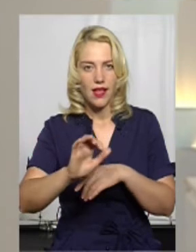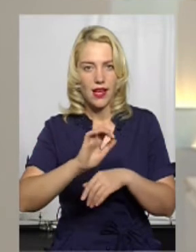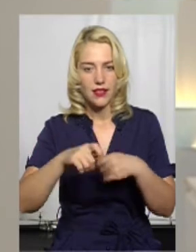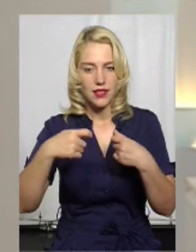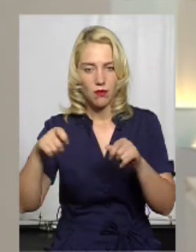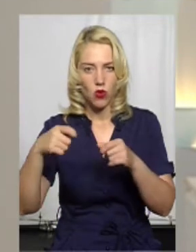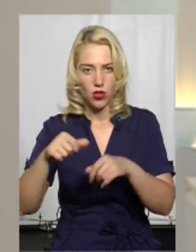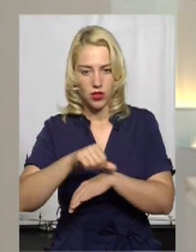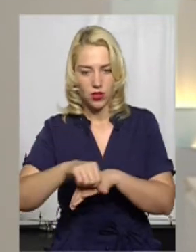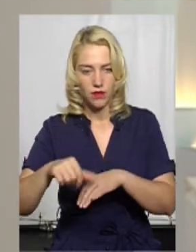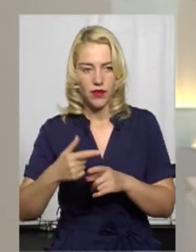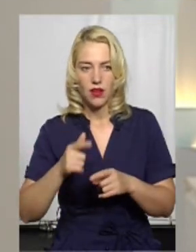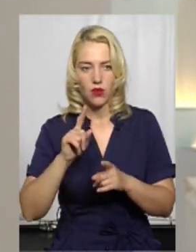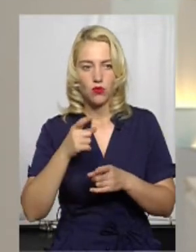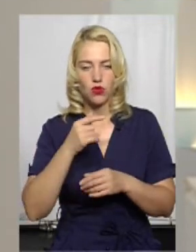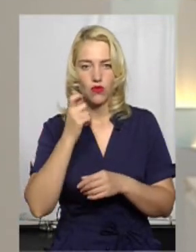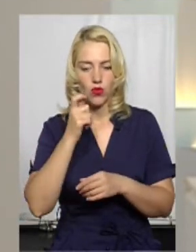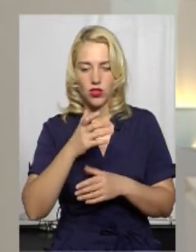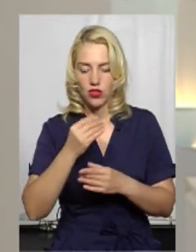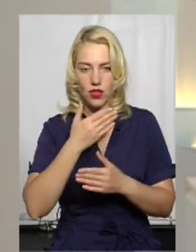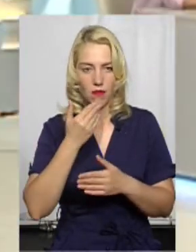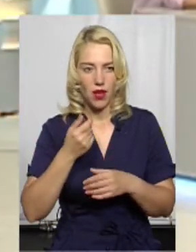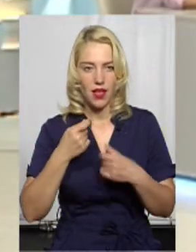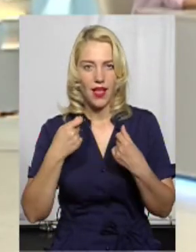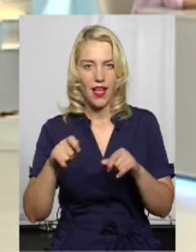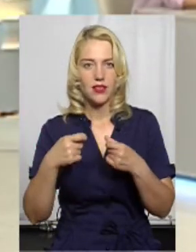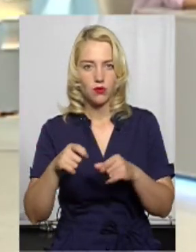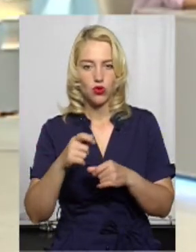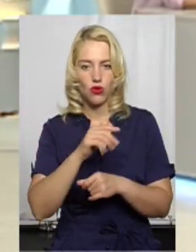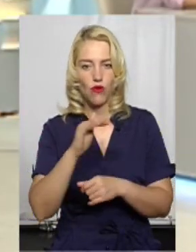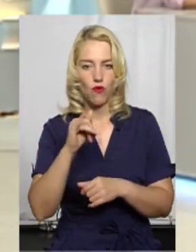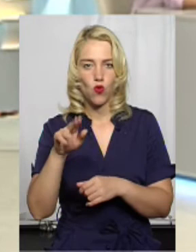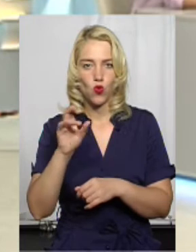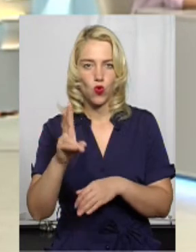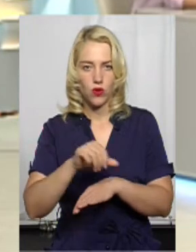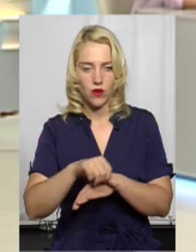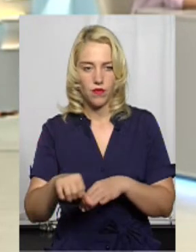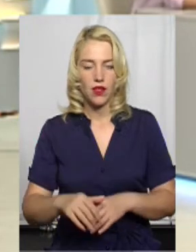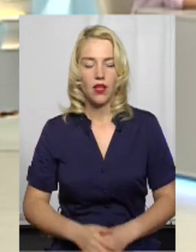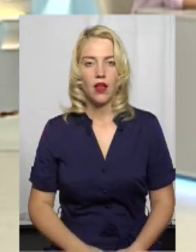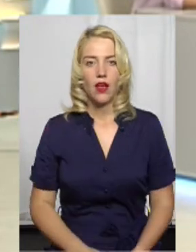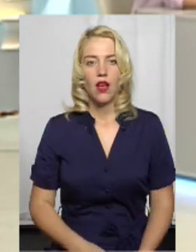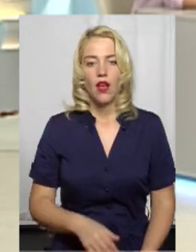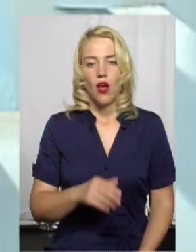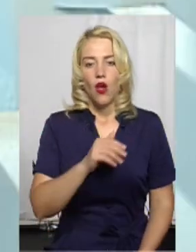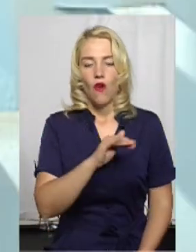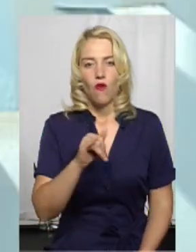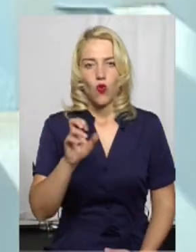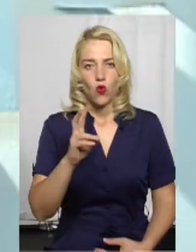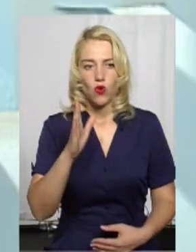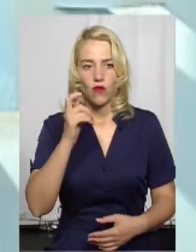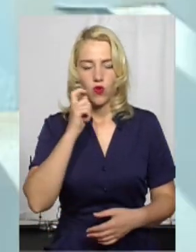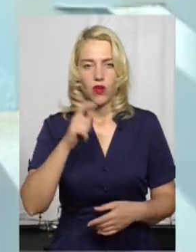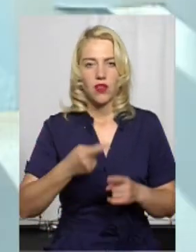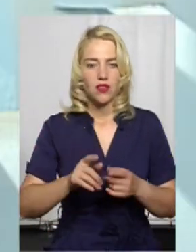Тому що ж в Україні зараз не існує ще так експорту фундука? Ну, фундук в Україні – це практично